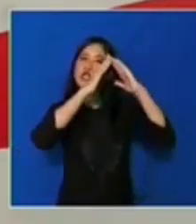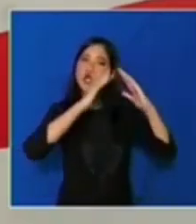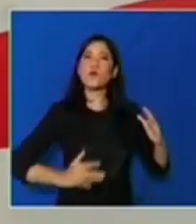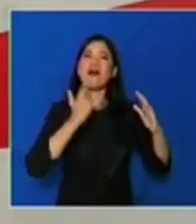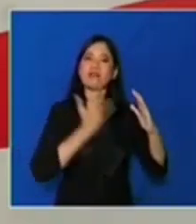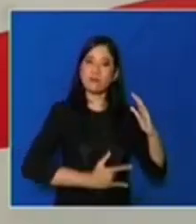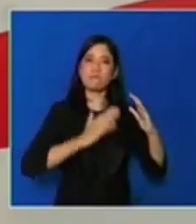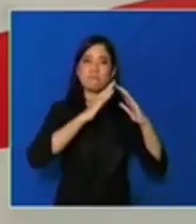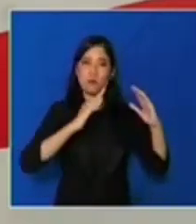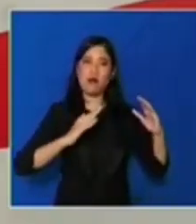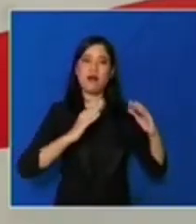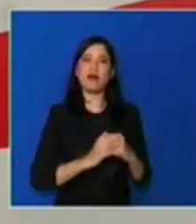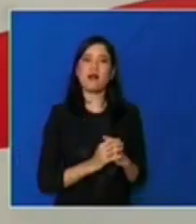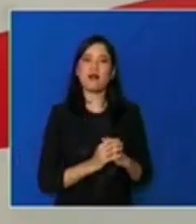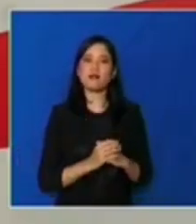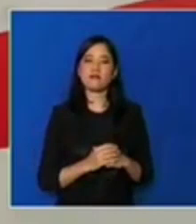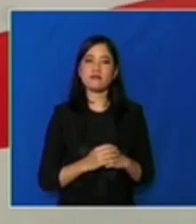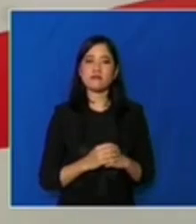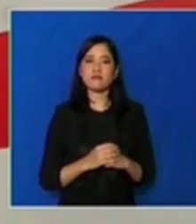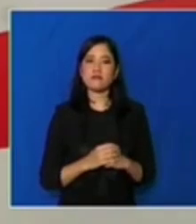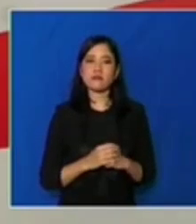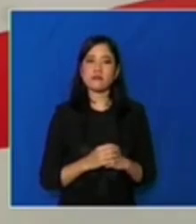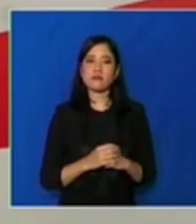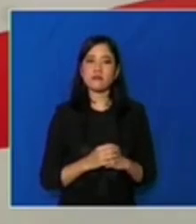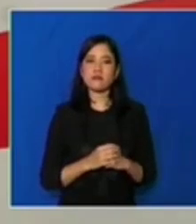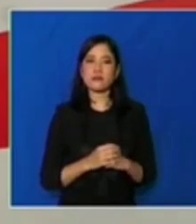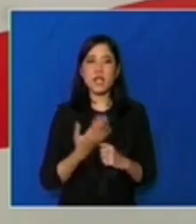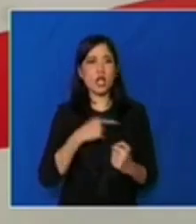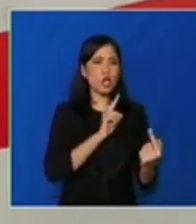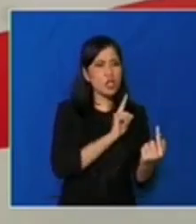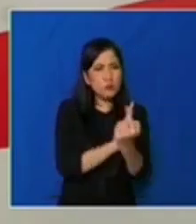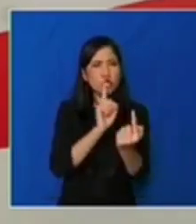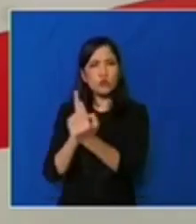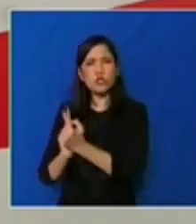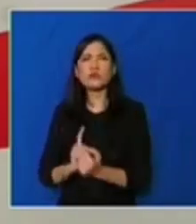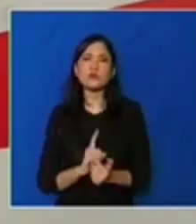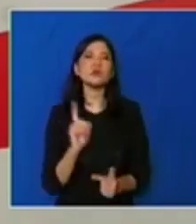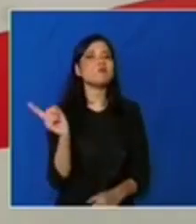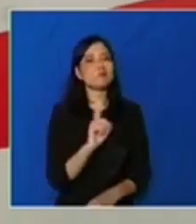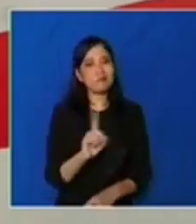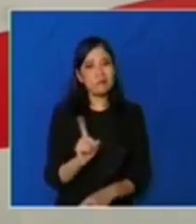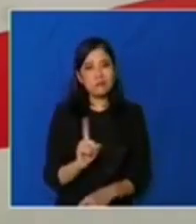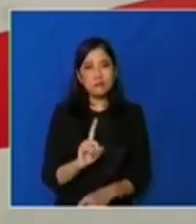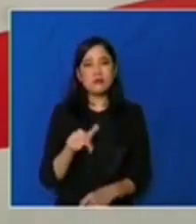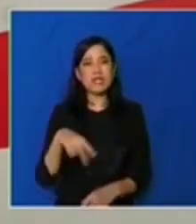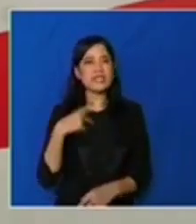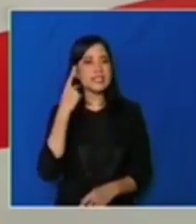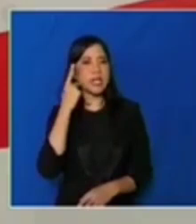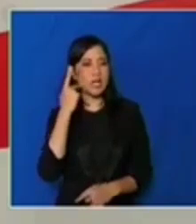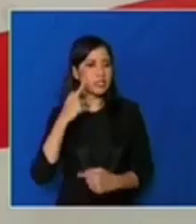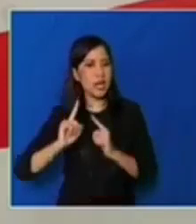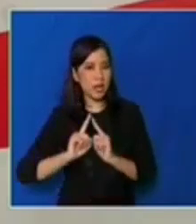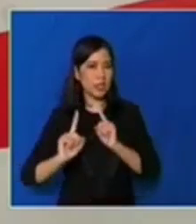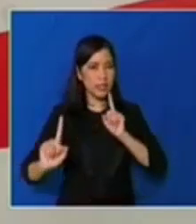ini yang paling penting Hai kurangi frekuensi untuk ketemu dengan orang lain dan kemudian jaga jarak